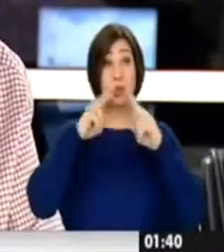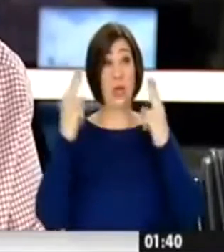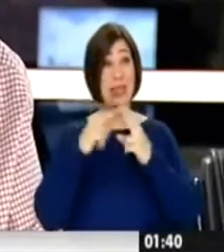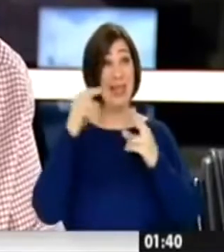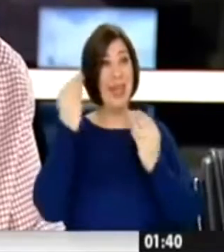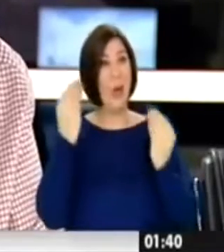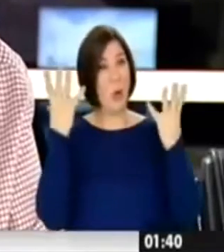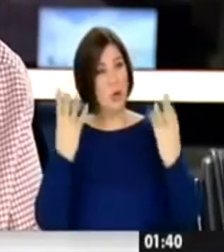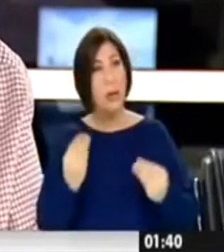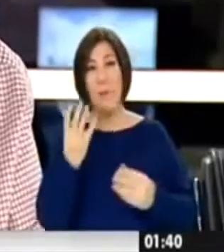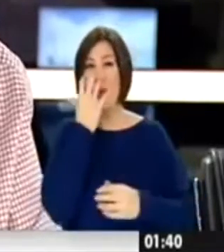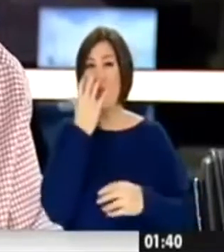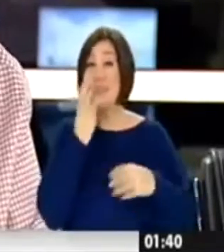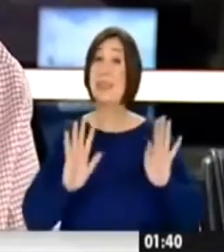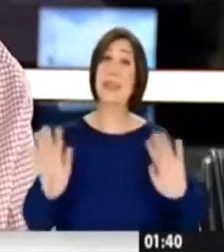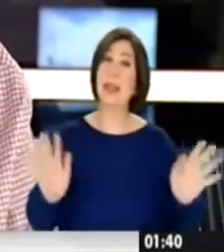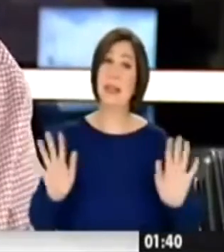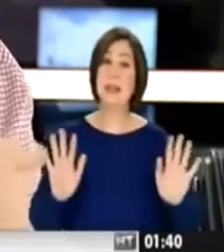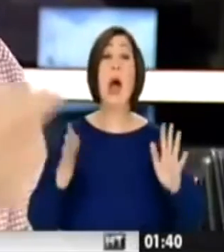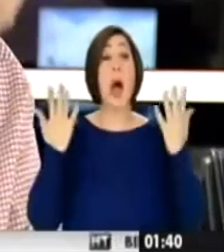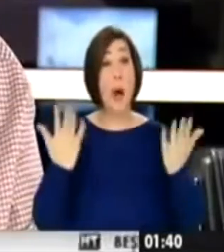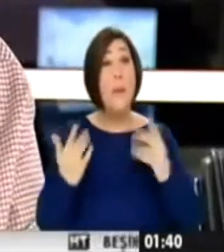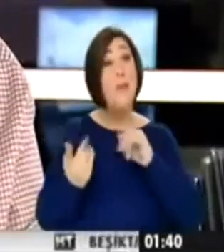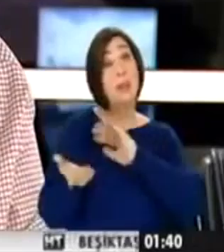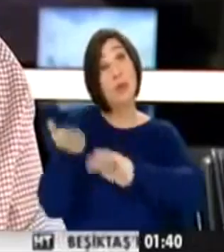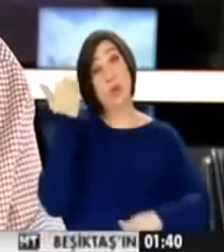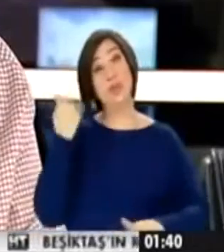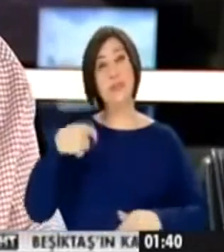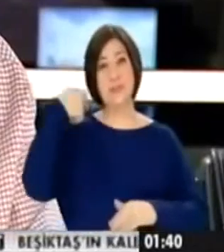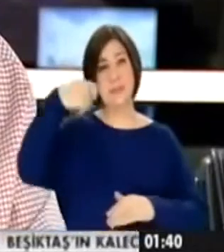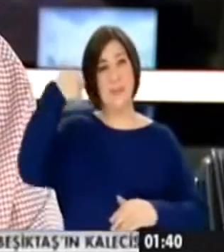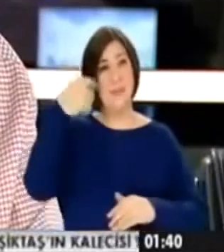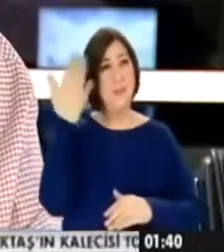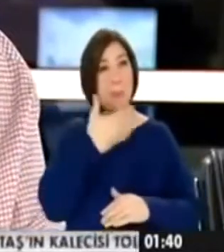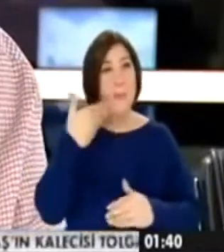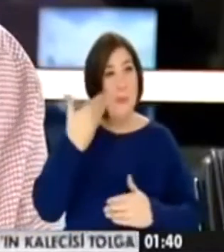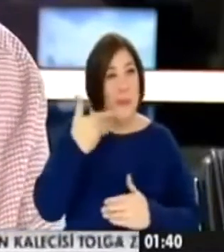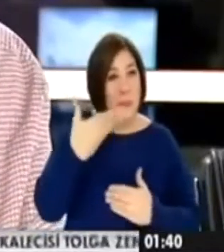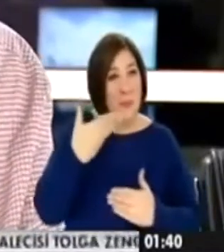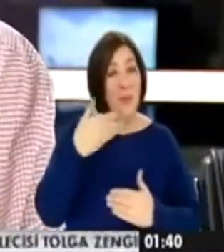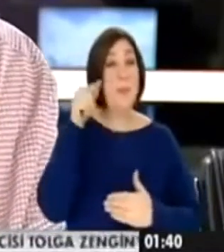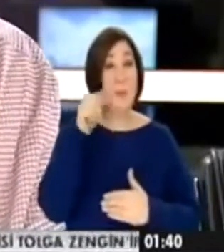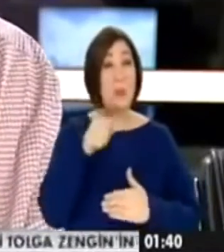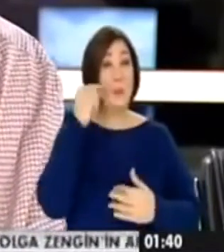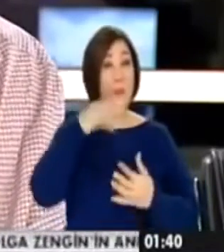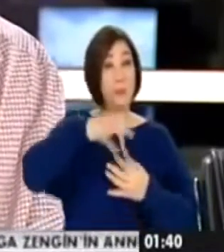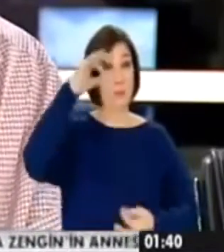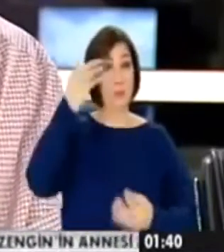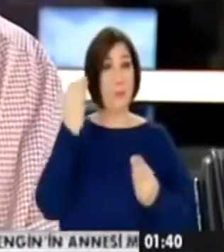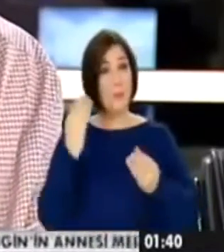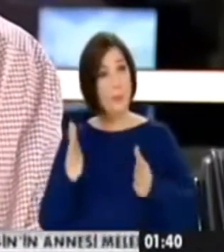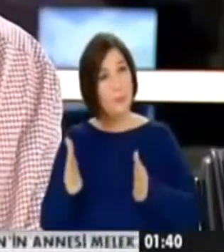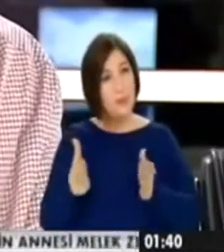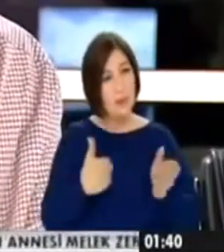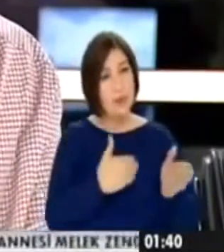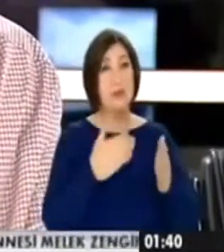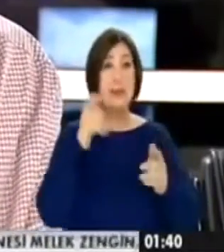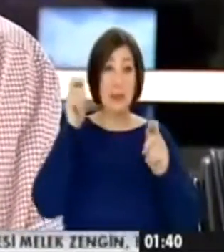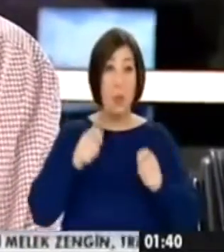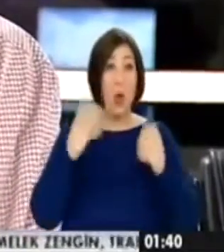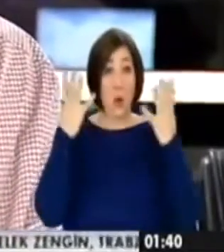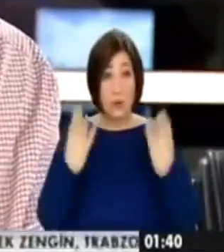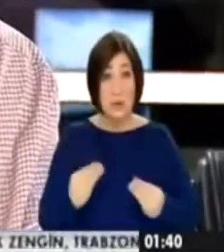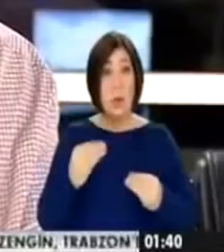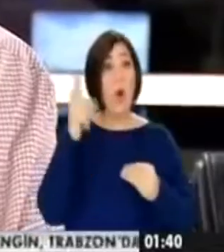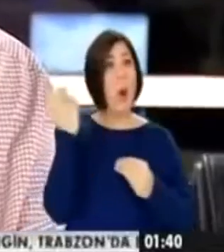karşılık bulacağı beklentisine değiliz. Fakat demin bahsettiğiniz filmler, hani insanları iyiliğe yöneltmek için yapılıyor olsalar da